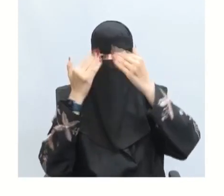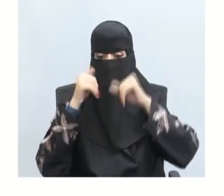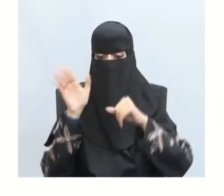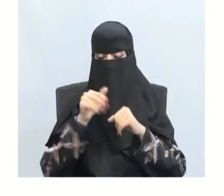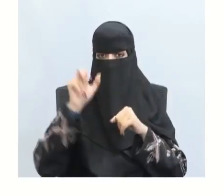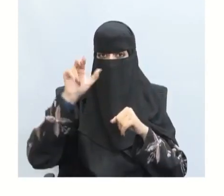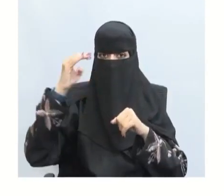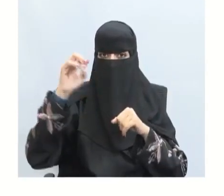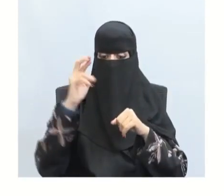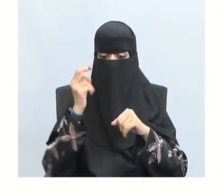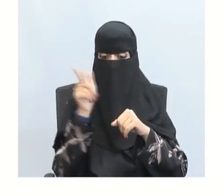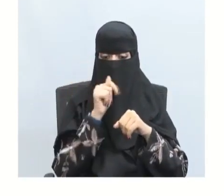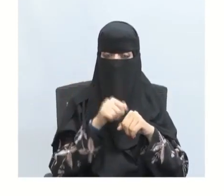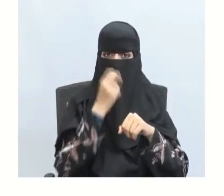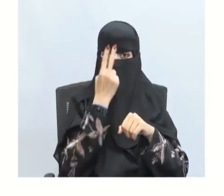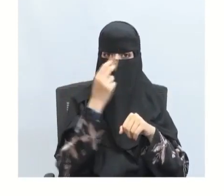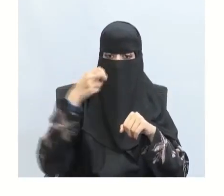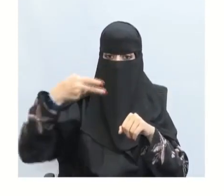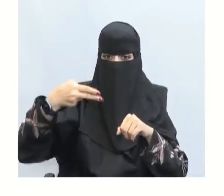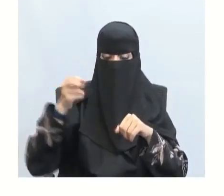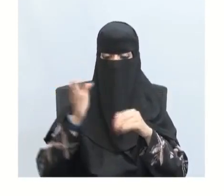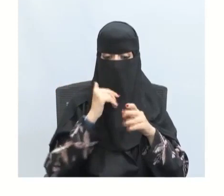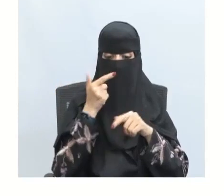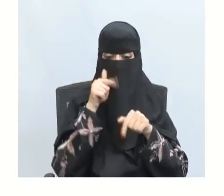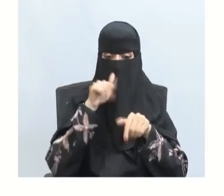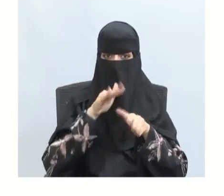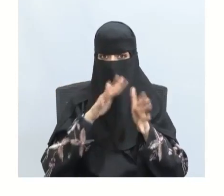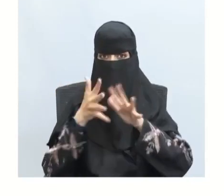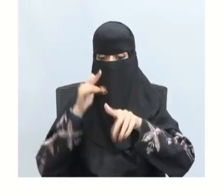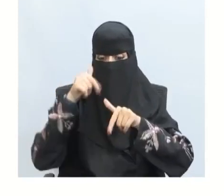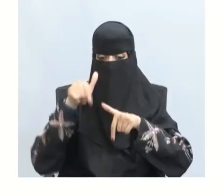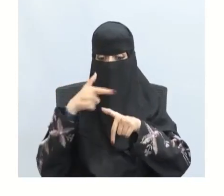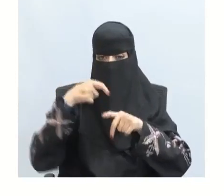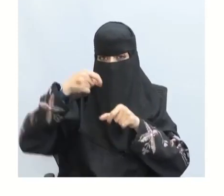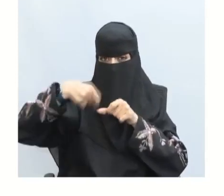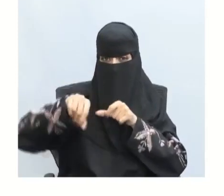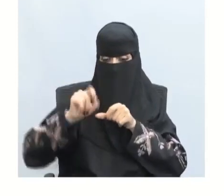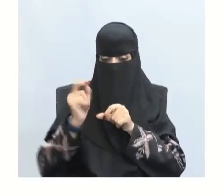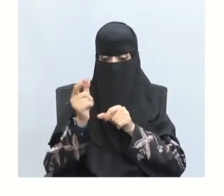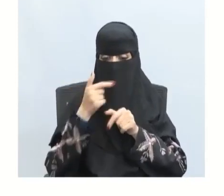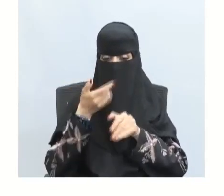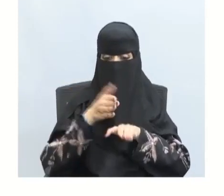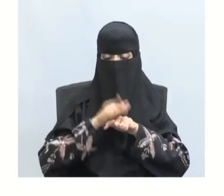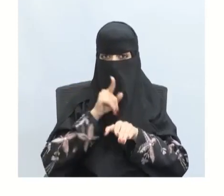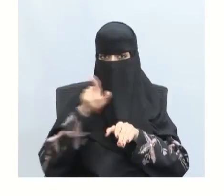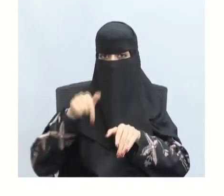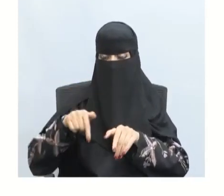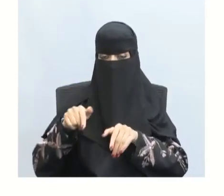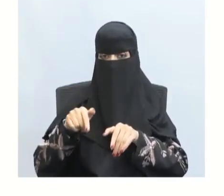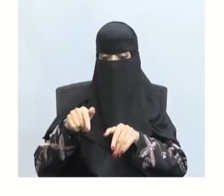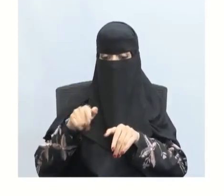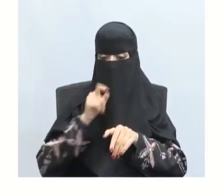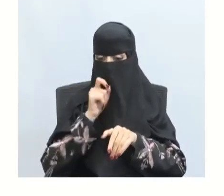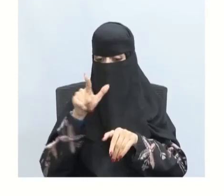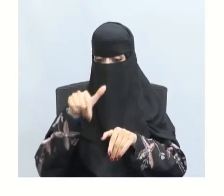الجزيئيه وعند وجوده في الحاله الجزيئيه يطلق على يطل او